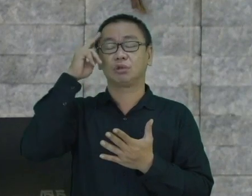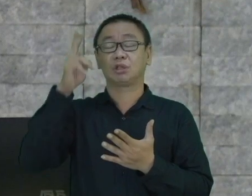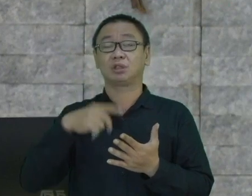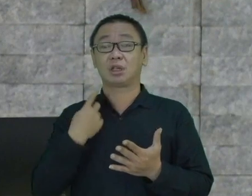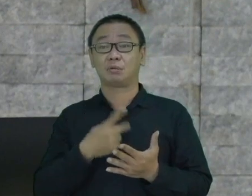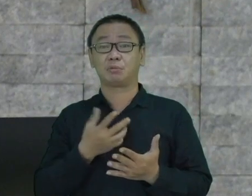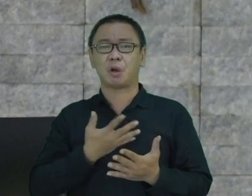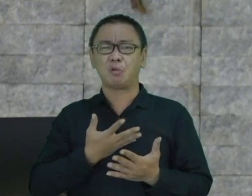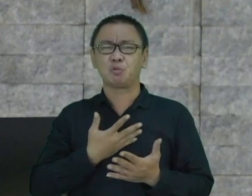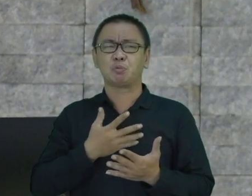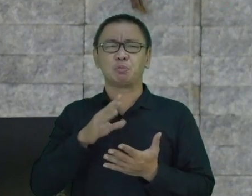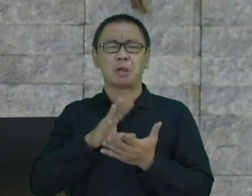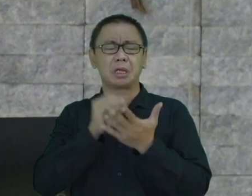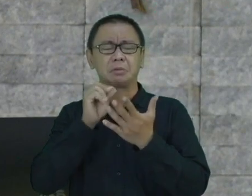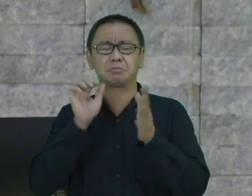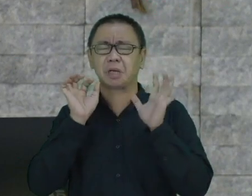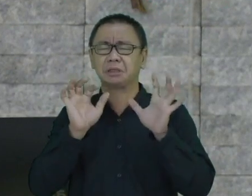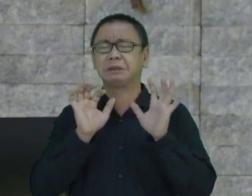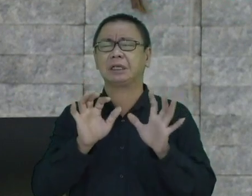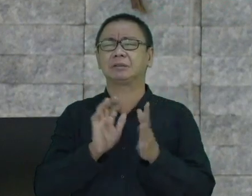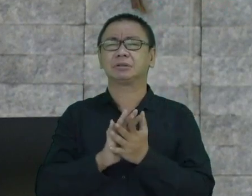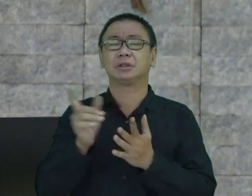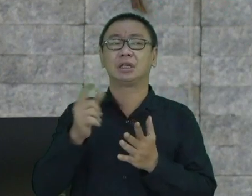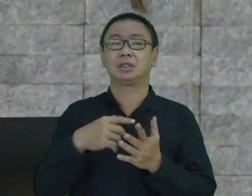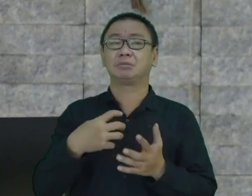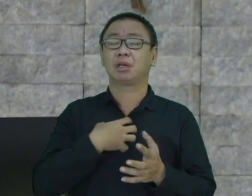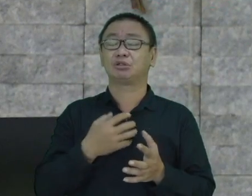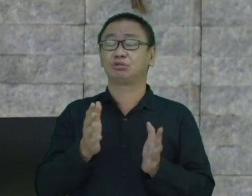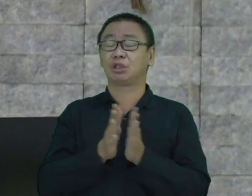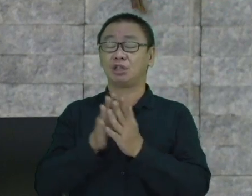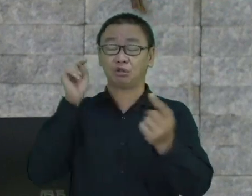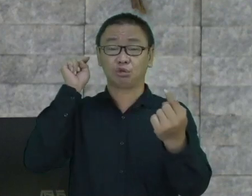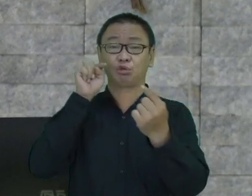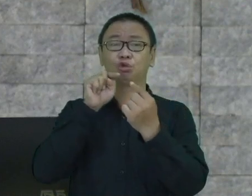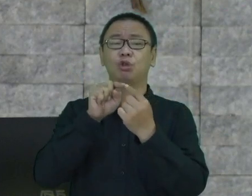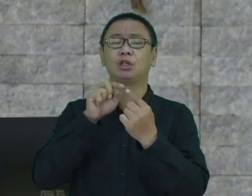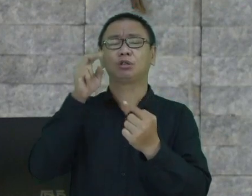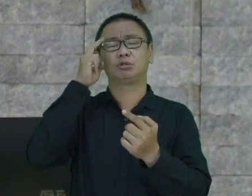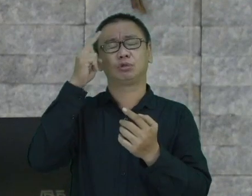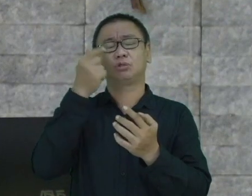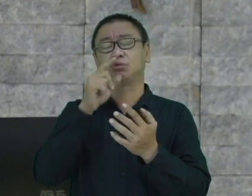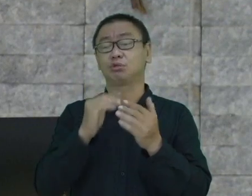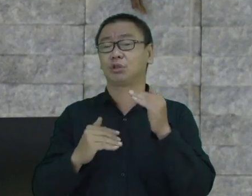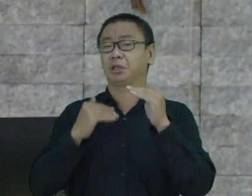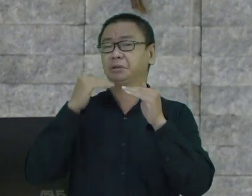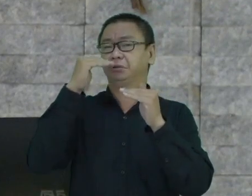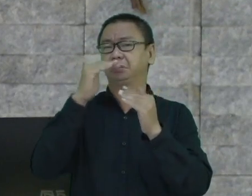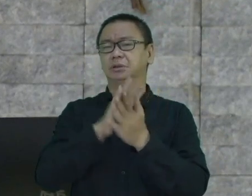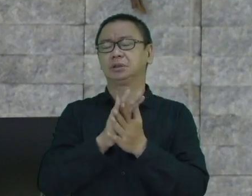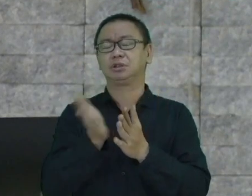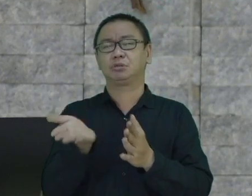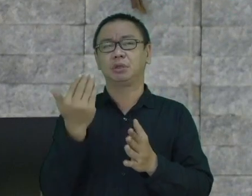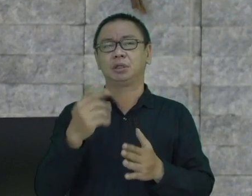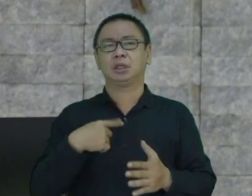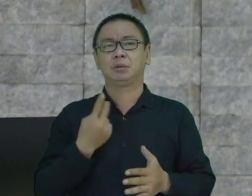banyak dari segala maksud dan tujuan Tuhan atas kehidupan kami. Dan kami